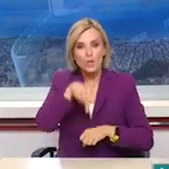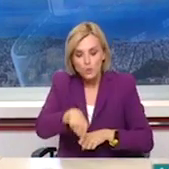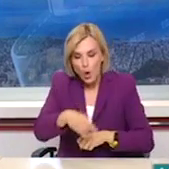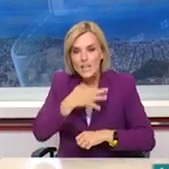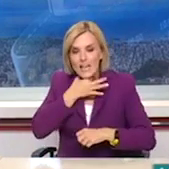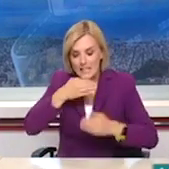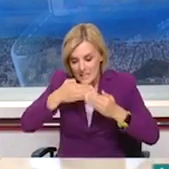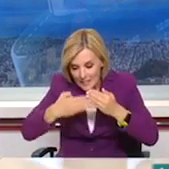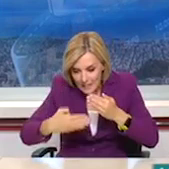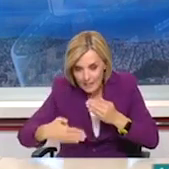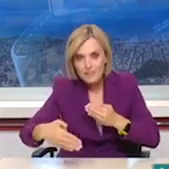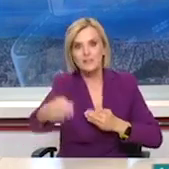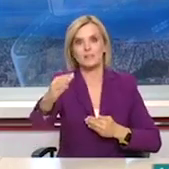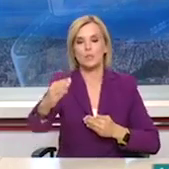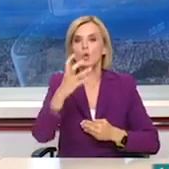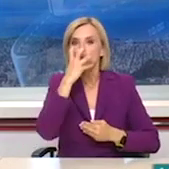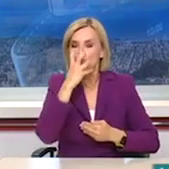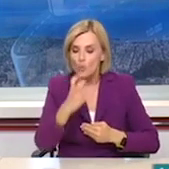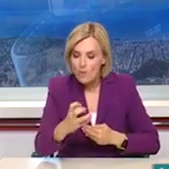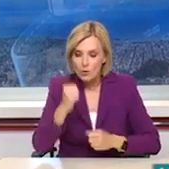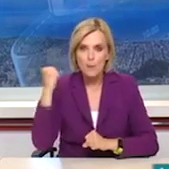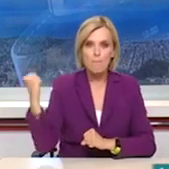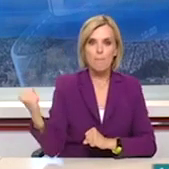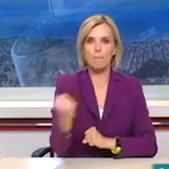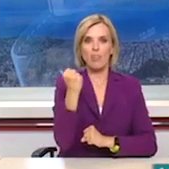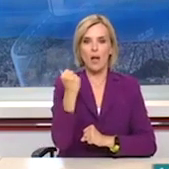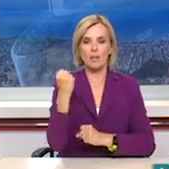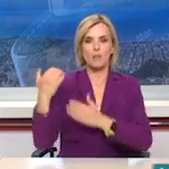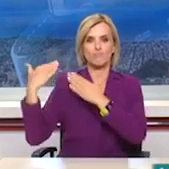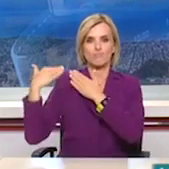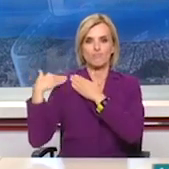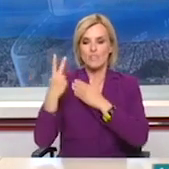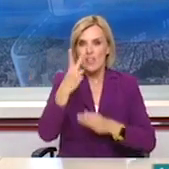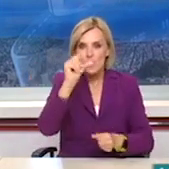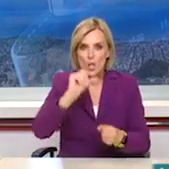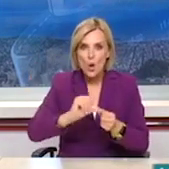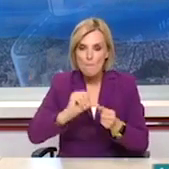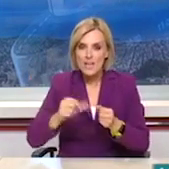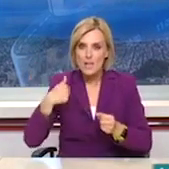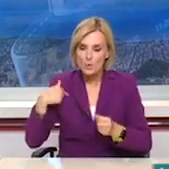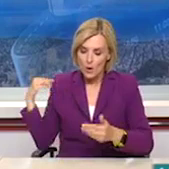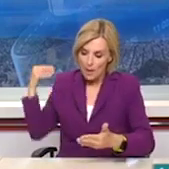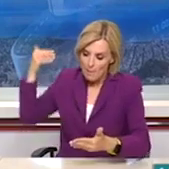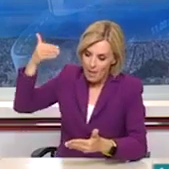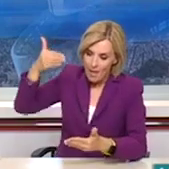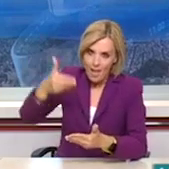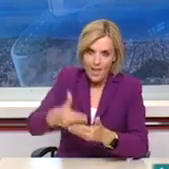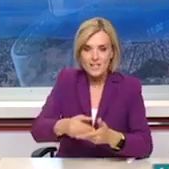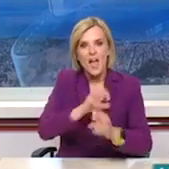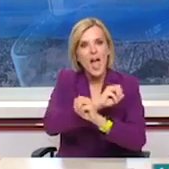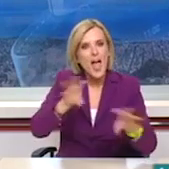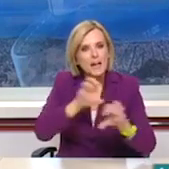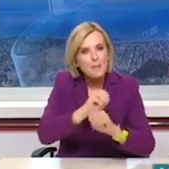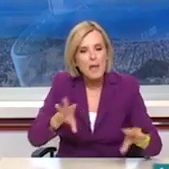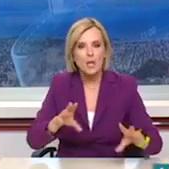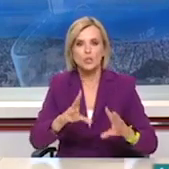φάσεις να δείξουμε την ίδια σοβαρότητα, την ίδια πειθαρχία. Σε αυτούς τους δύο μήνες καθημερινής μας επικοινωνίας, προσπαθήσαμε δίχως